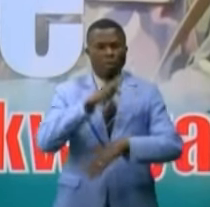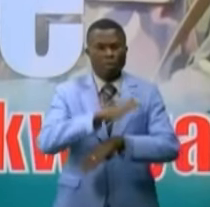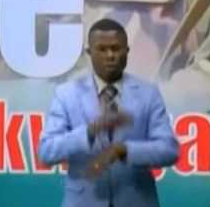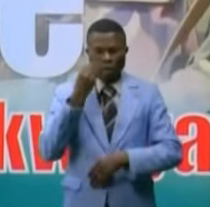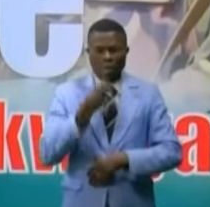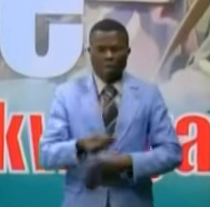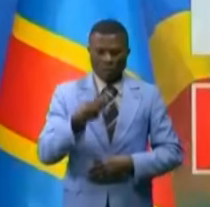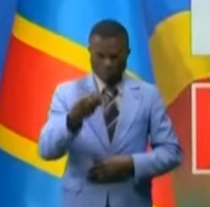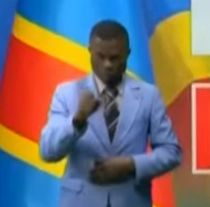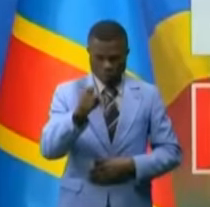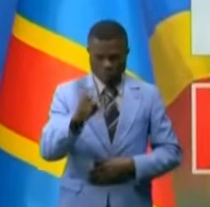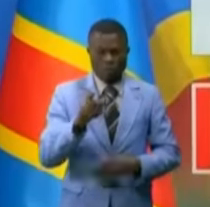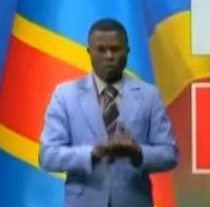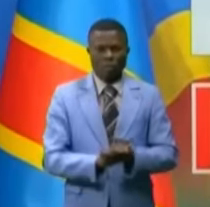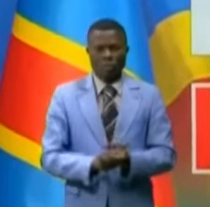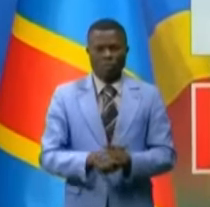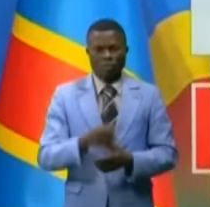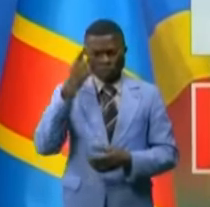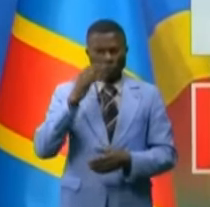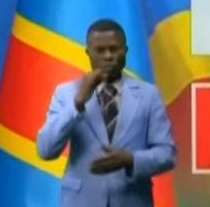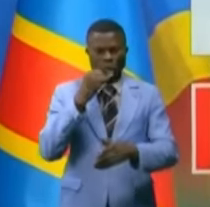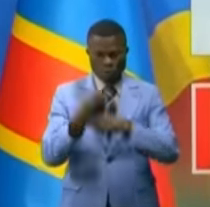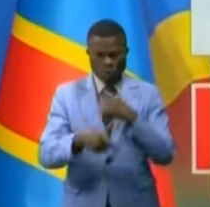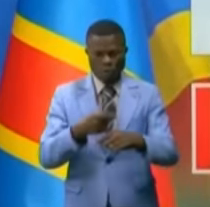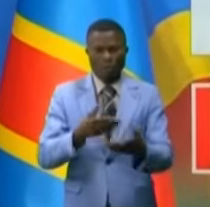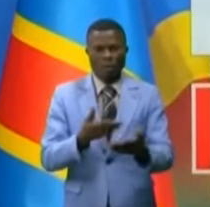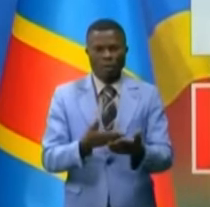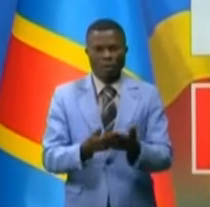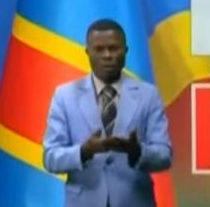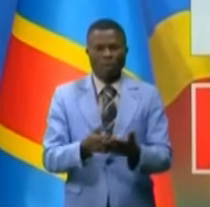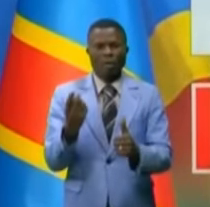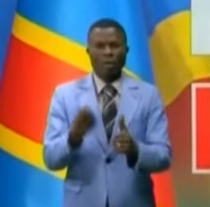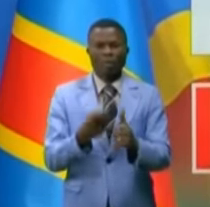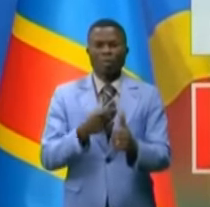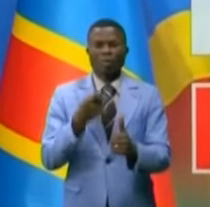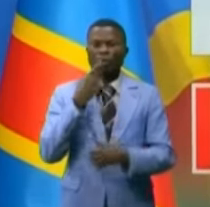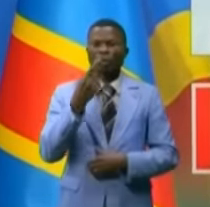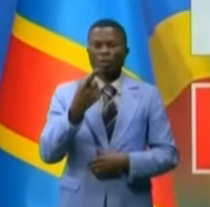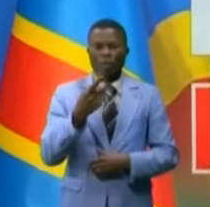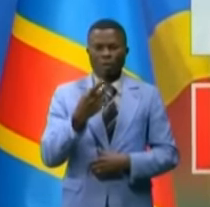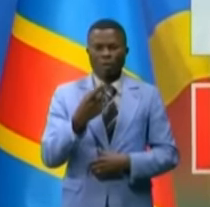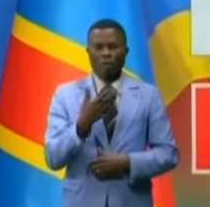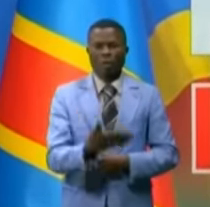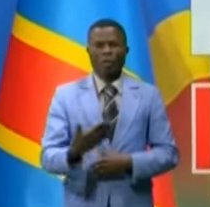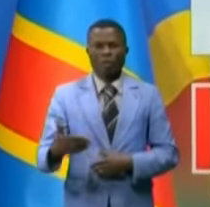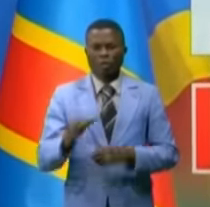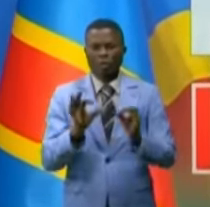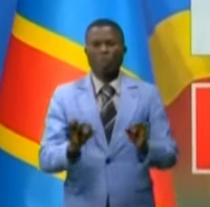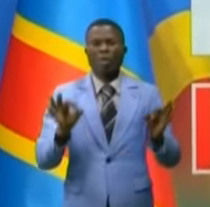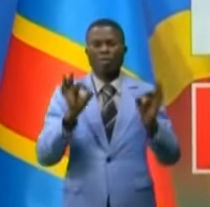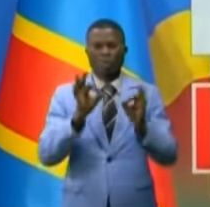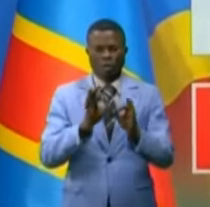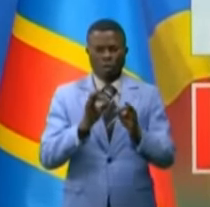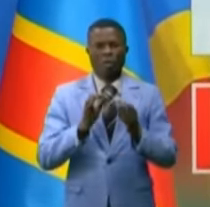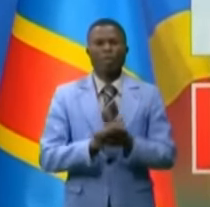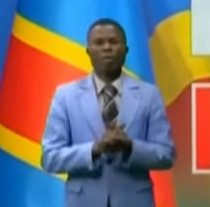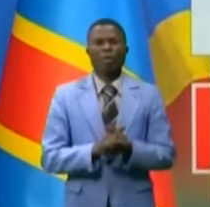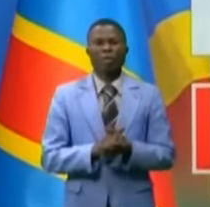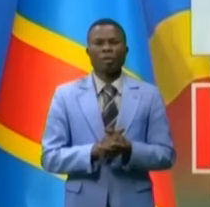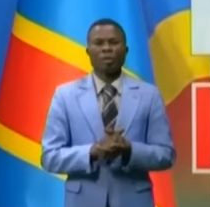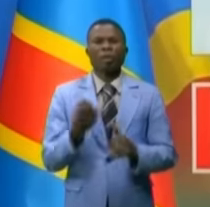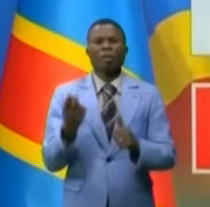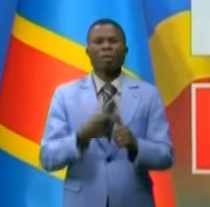parole, monsieur le ministre d'État. Alors, à titre d'introduction, je voudrais d'abord dire une chose essentielle. C'est